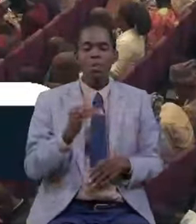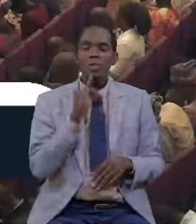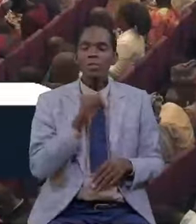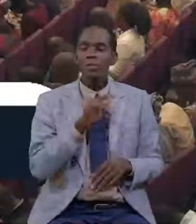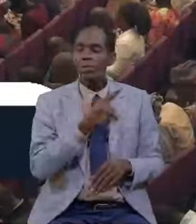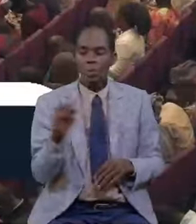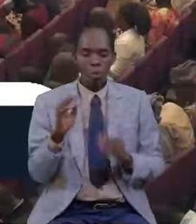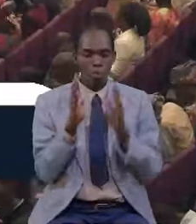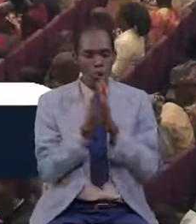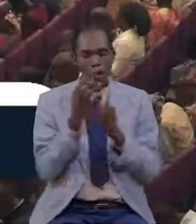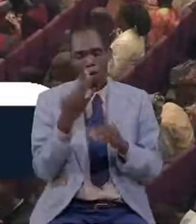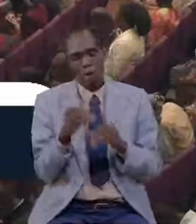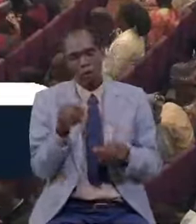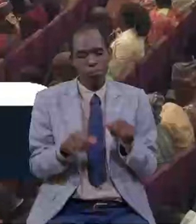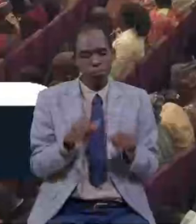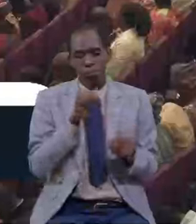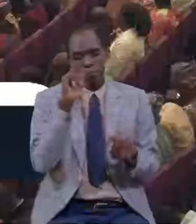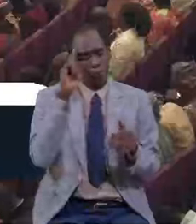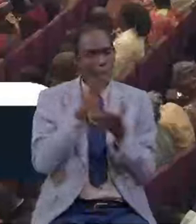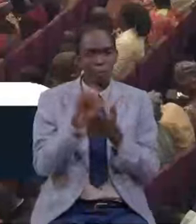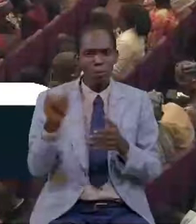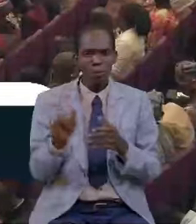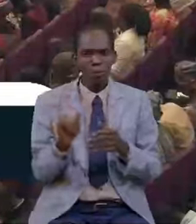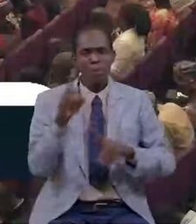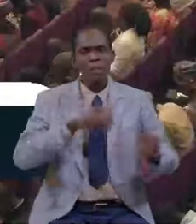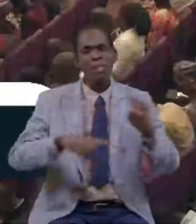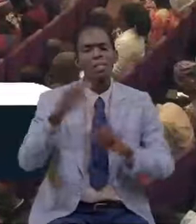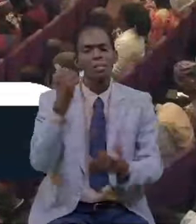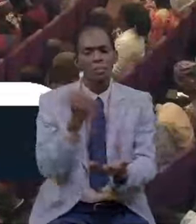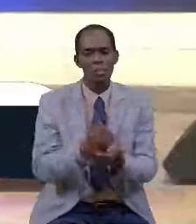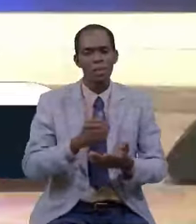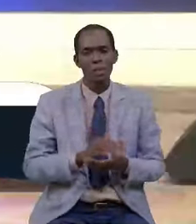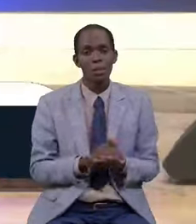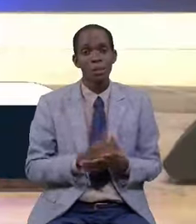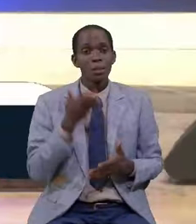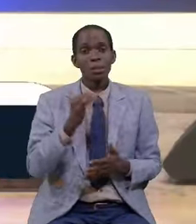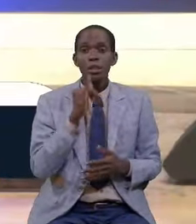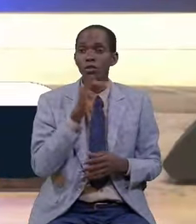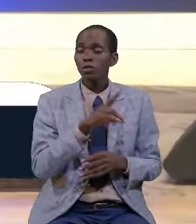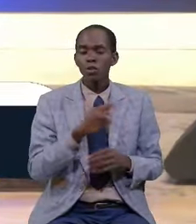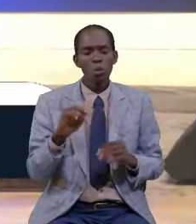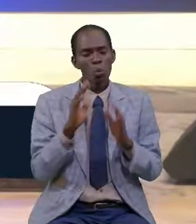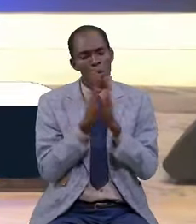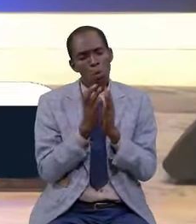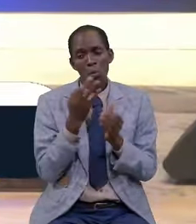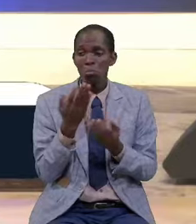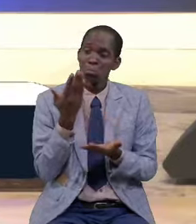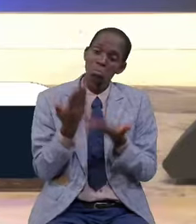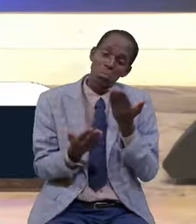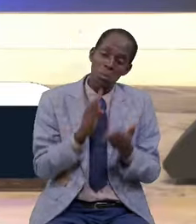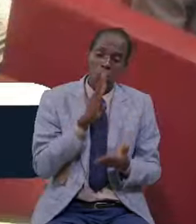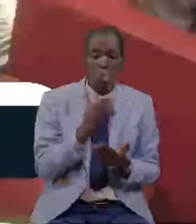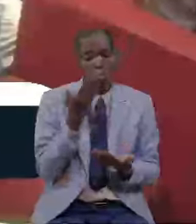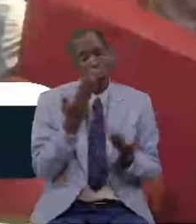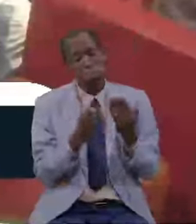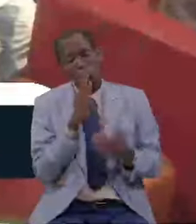d'incrédulité. J'attends votre amen. Amen. Il n'y a pas de prière de peut-être ou non. Ce